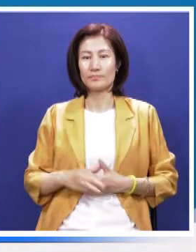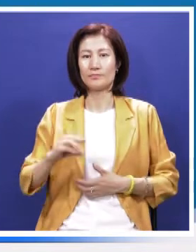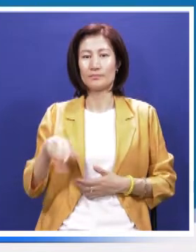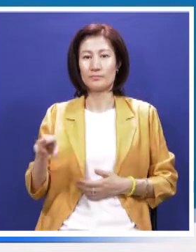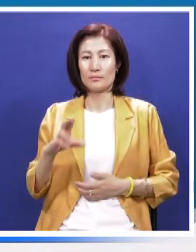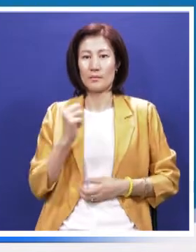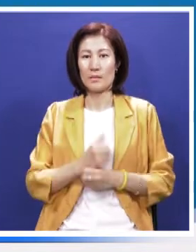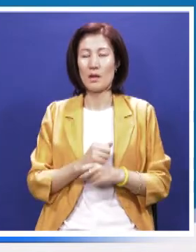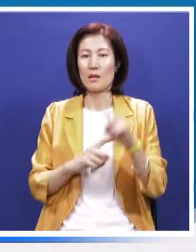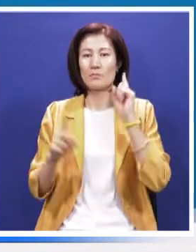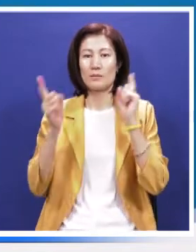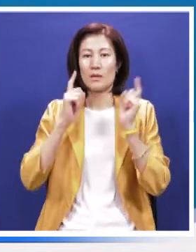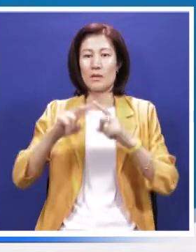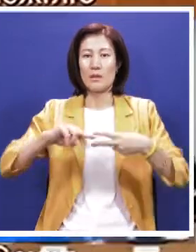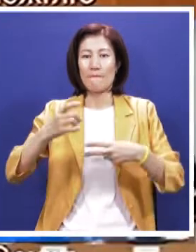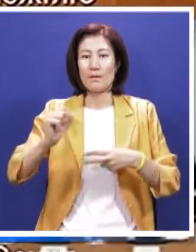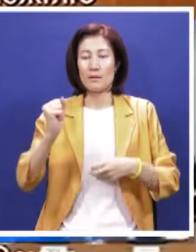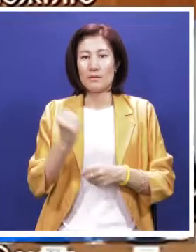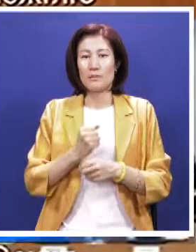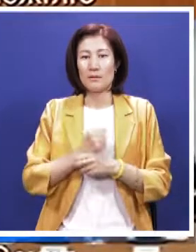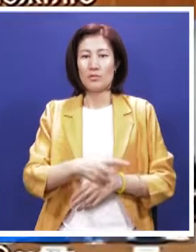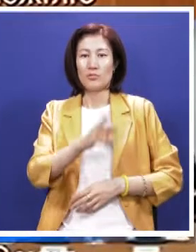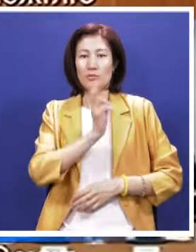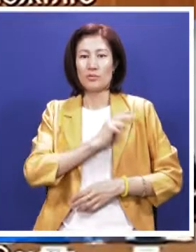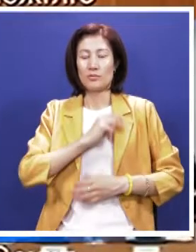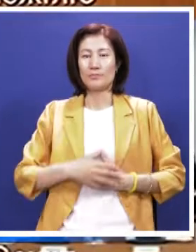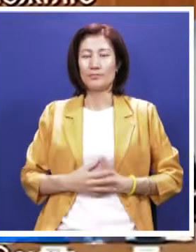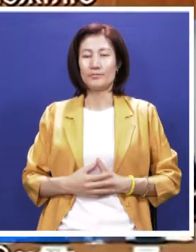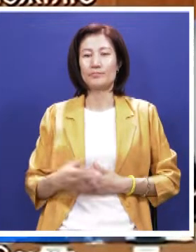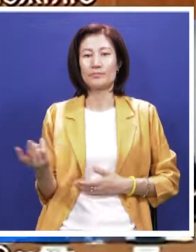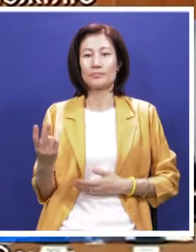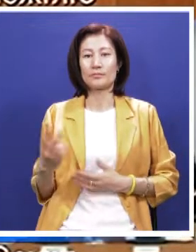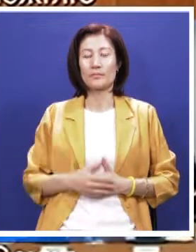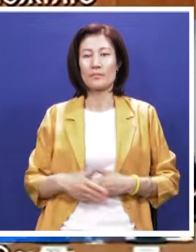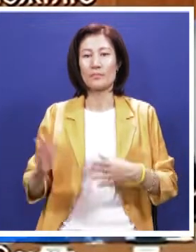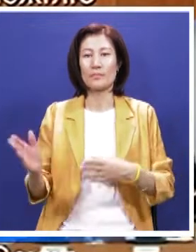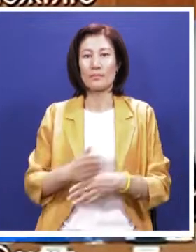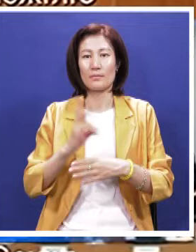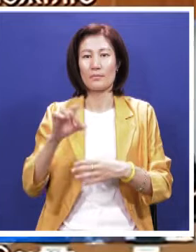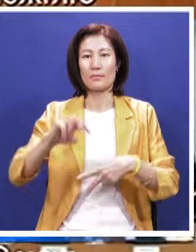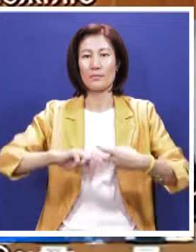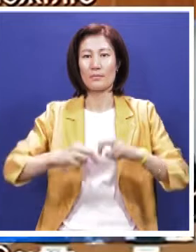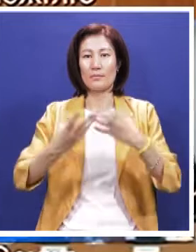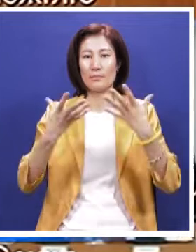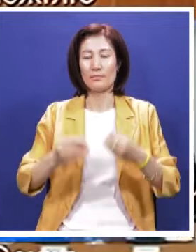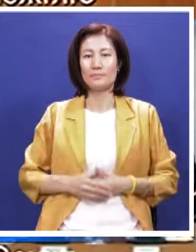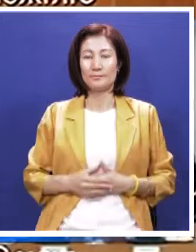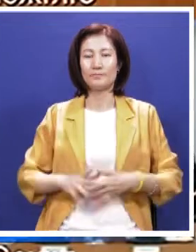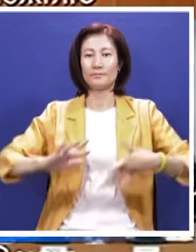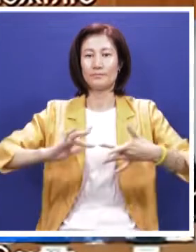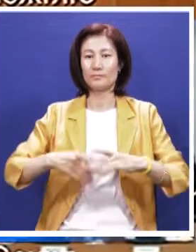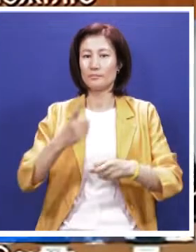жойылып, мәжіліс пен мәслихаттың фракцияларында қызметтер жанданулары қажет. Одан бөлек қоғамдағы мәселелер әлеуметтік желілерде